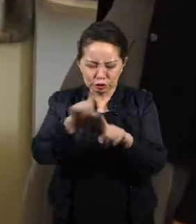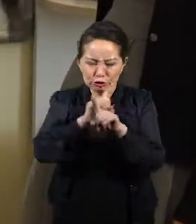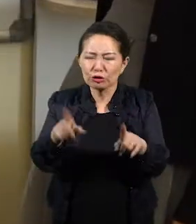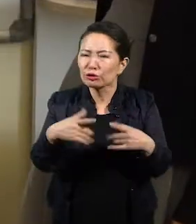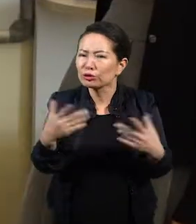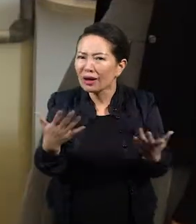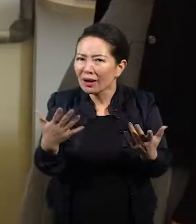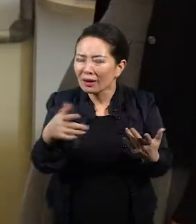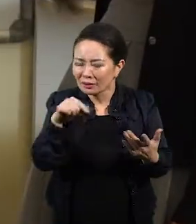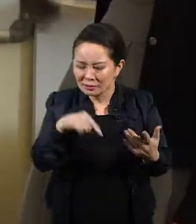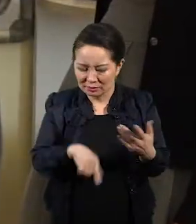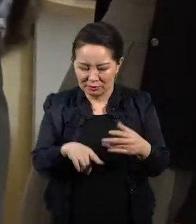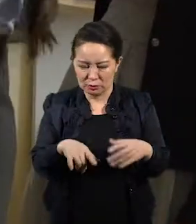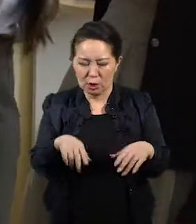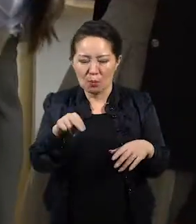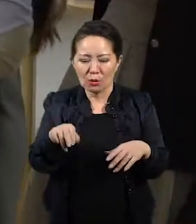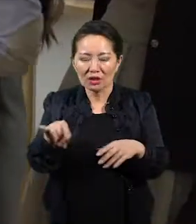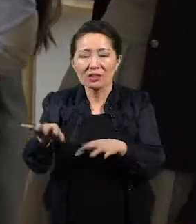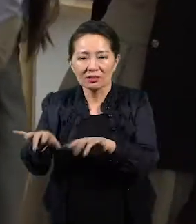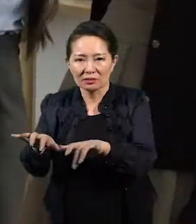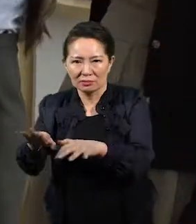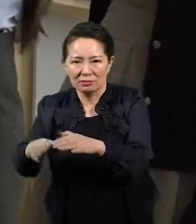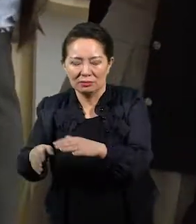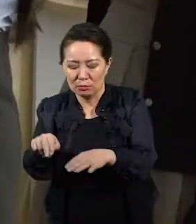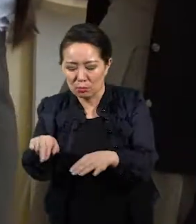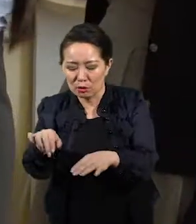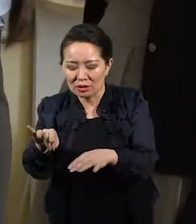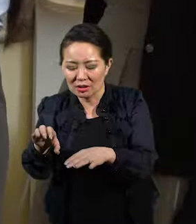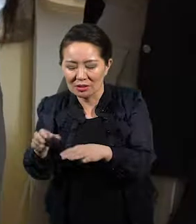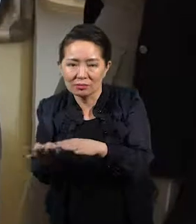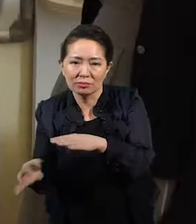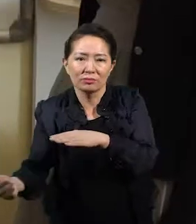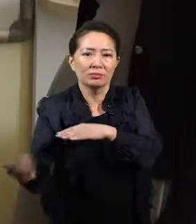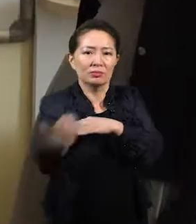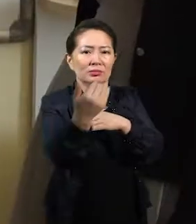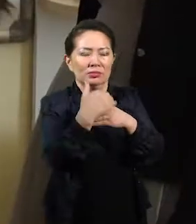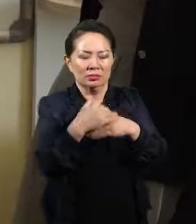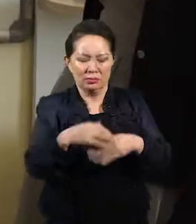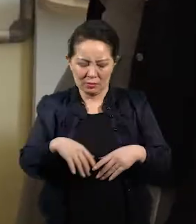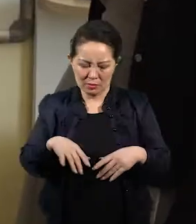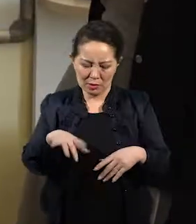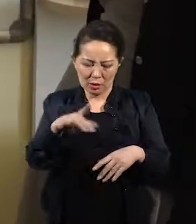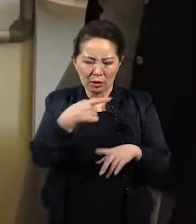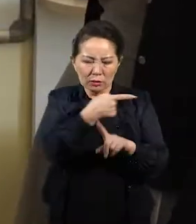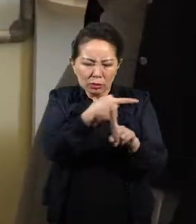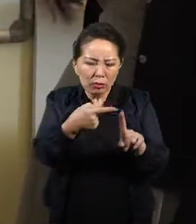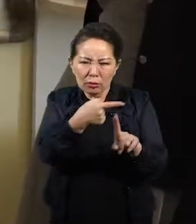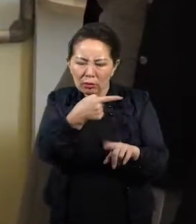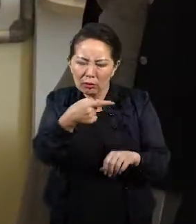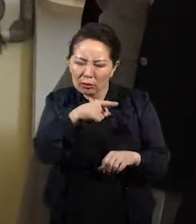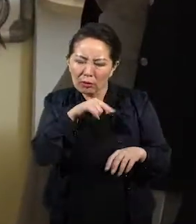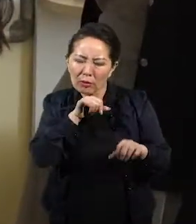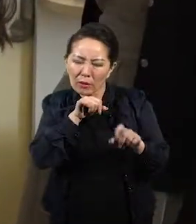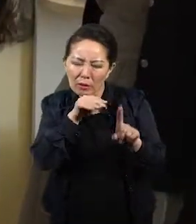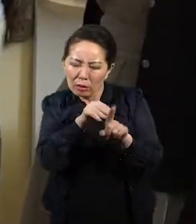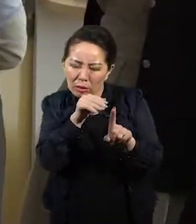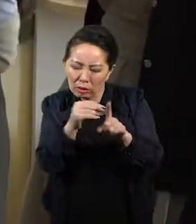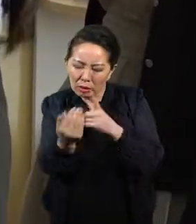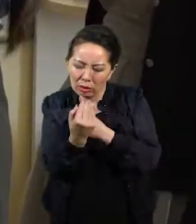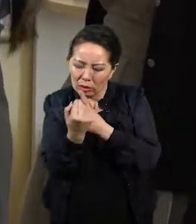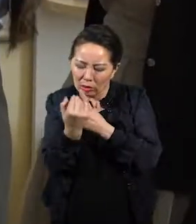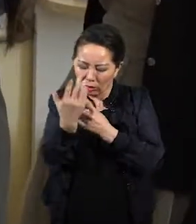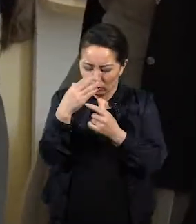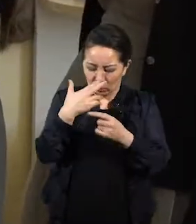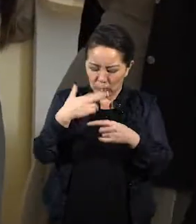болохоор профессорнаас гаргасан байгаа. Тэгээд түүнд болохоор сөрөг комментууд хүүхдийн сэтгэлзүйд нөлөөлж өвхлийн аюулд хүргэдэг. Тэгээд ямар